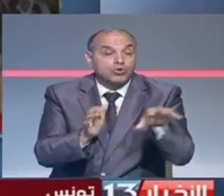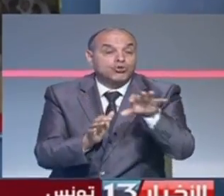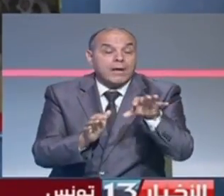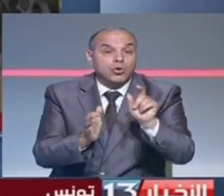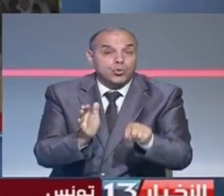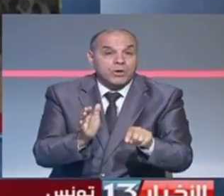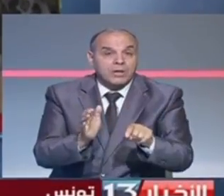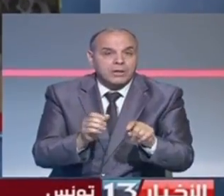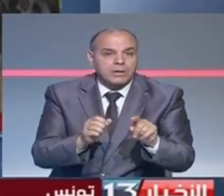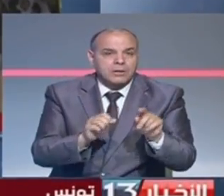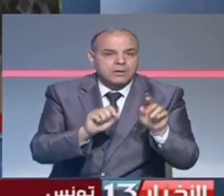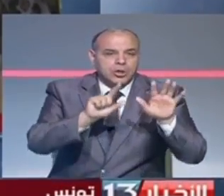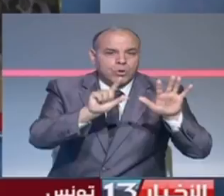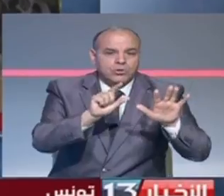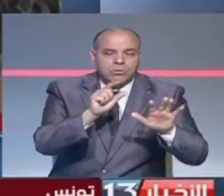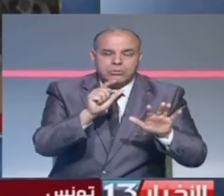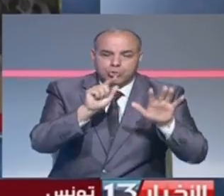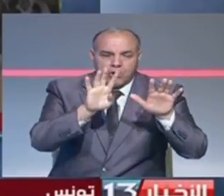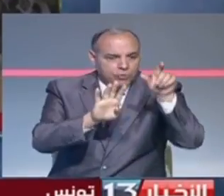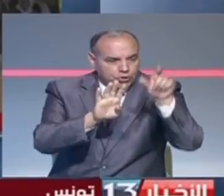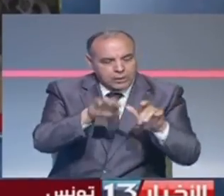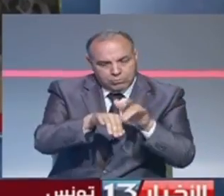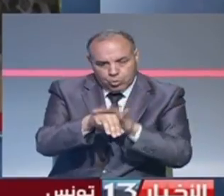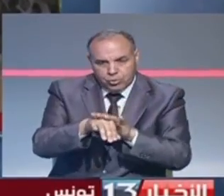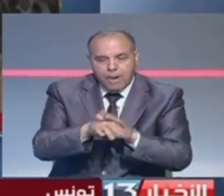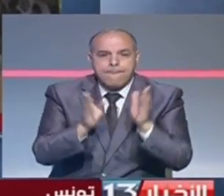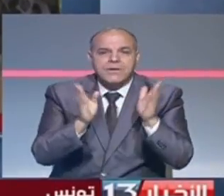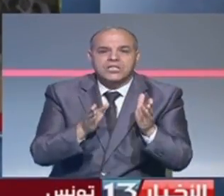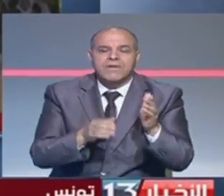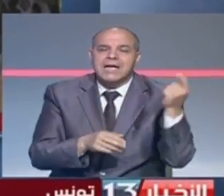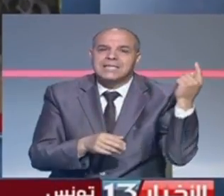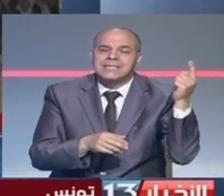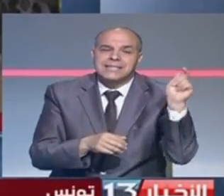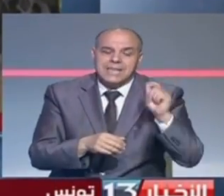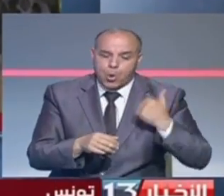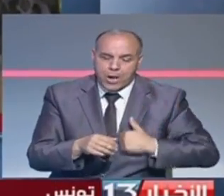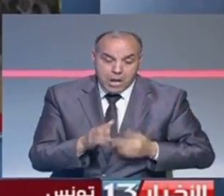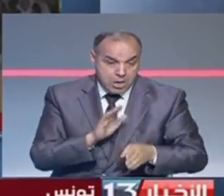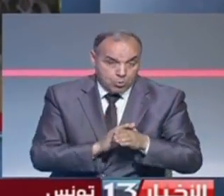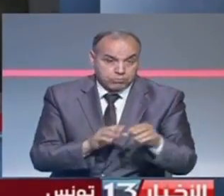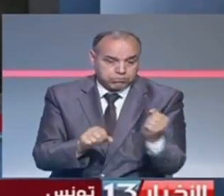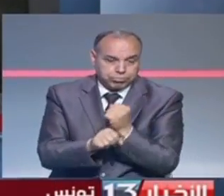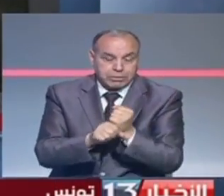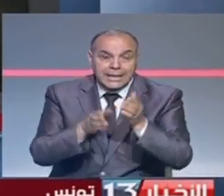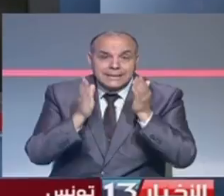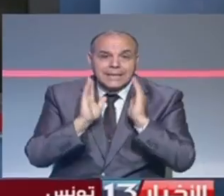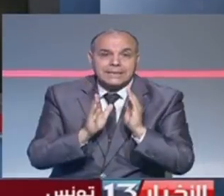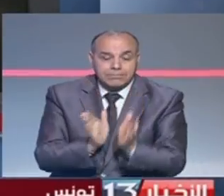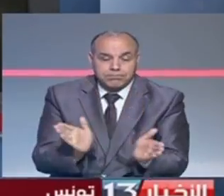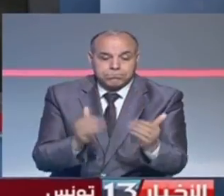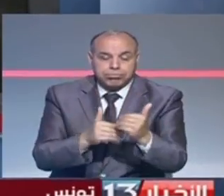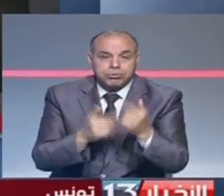الى تسع وسبعين حاله وفي المستشفى الجهوي بزغوان انطلقت اليوم اشغال تركيز وحده